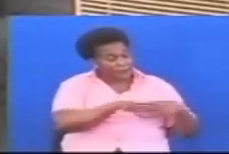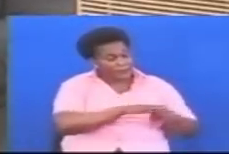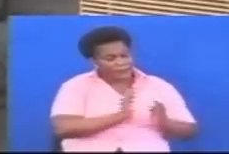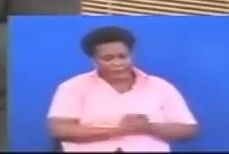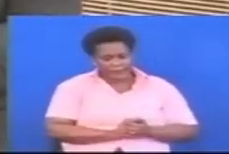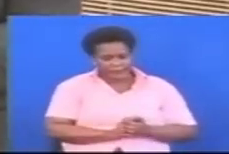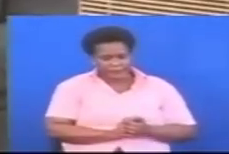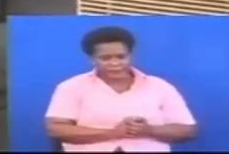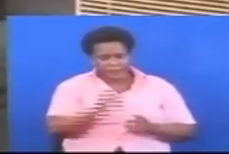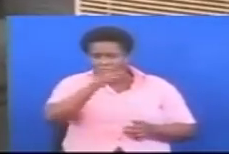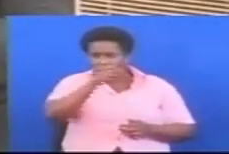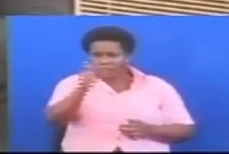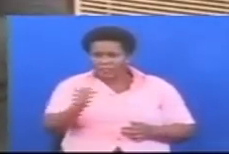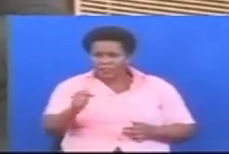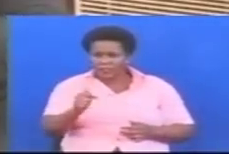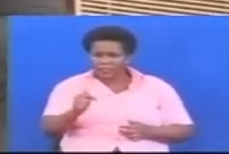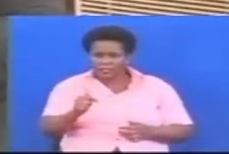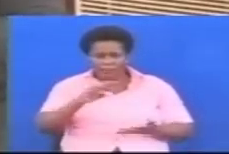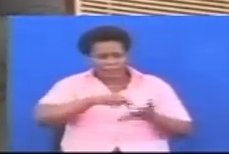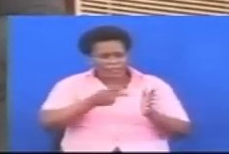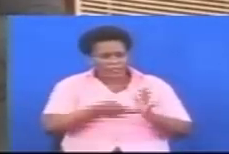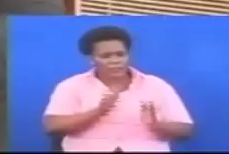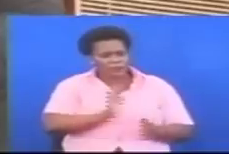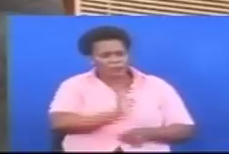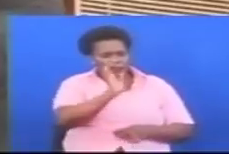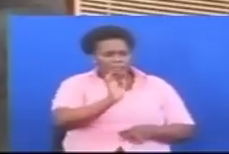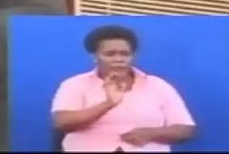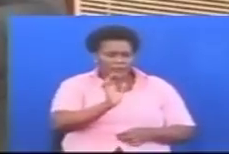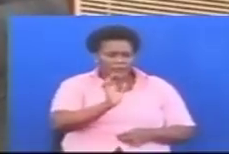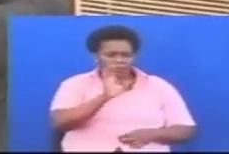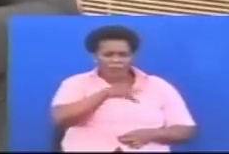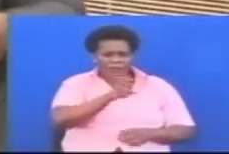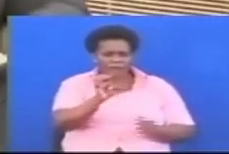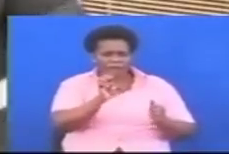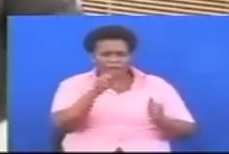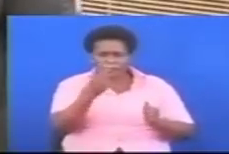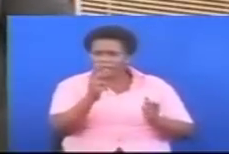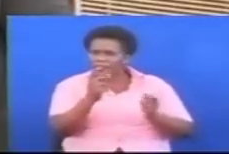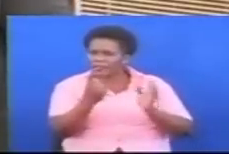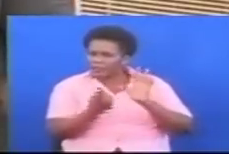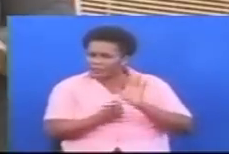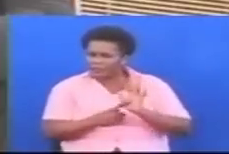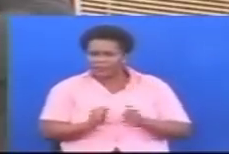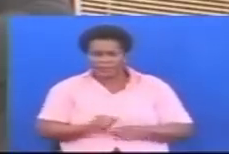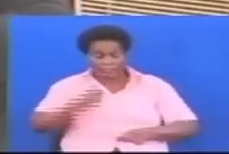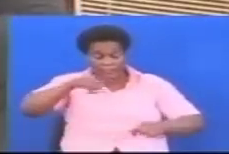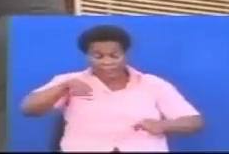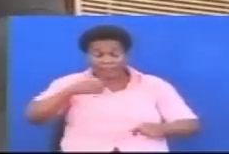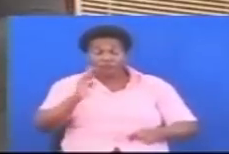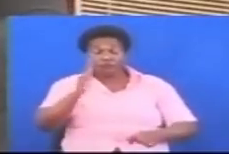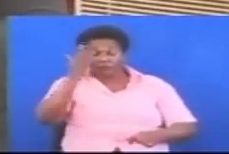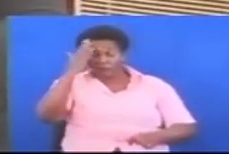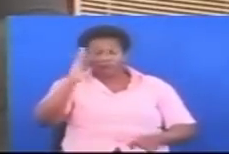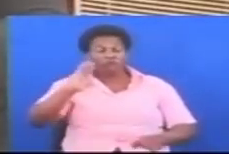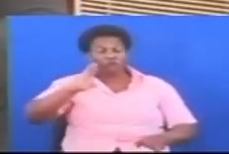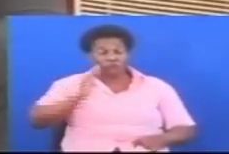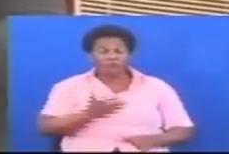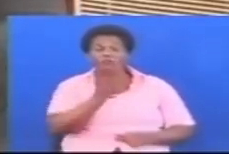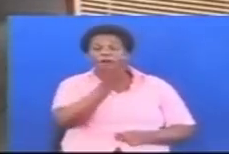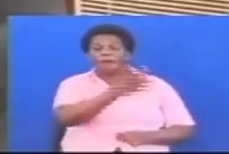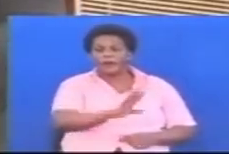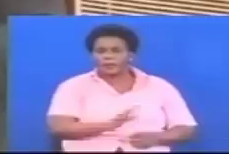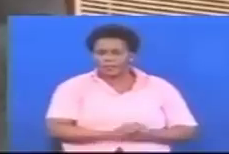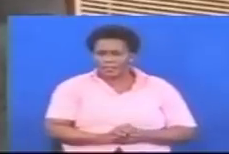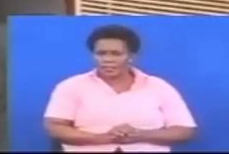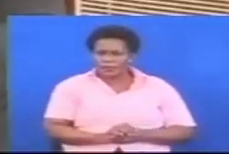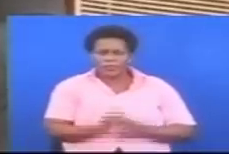ni kusaidia rasilimali za maji kwa mwaka 2006, na tunatambua umuhimu wa kipekee wa maji katika utendaji wa kazi za